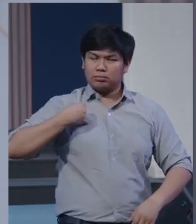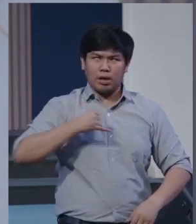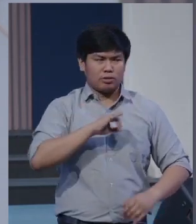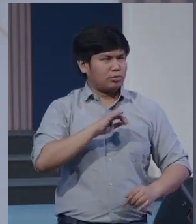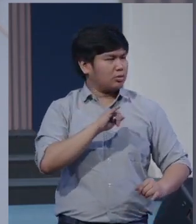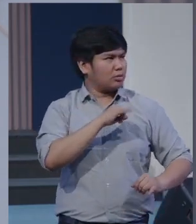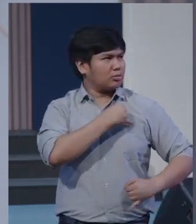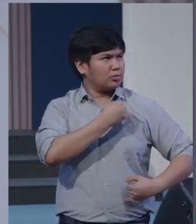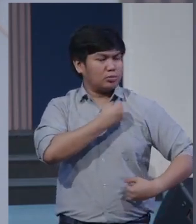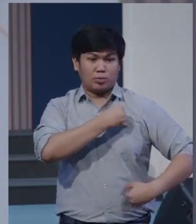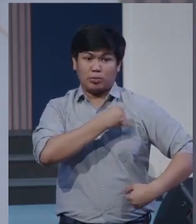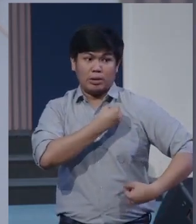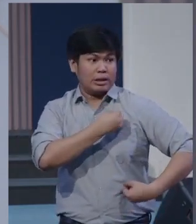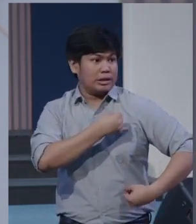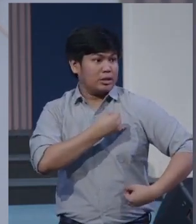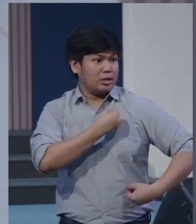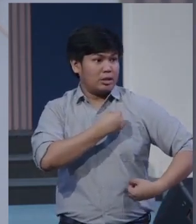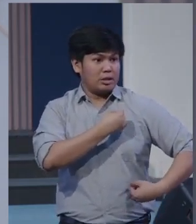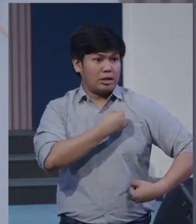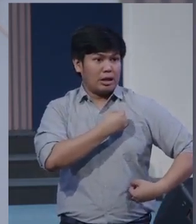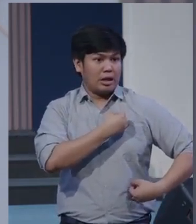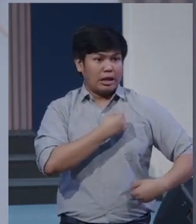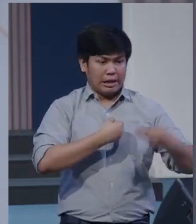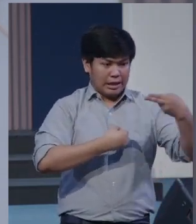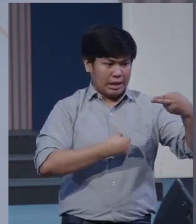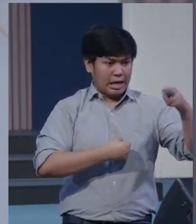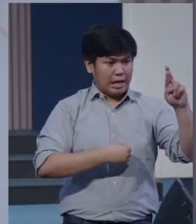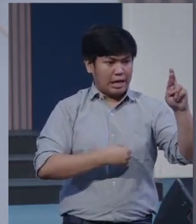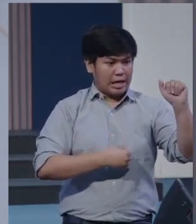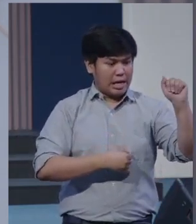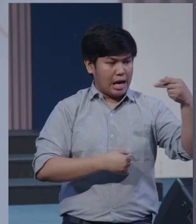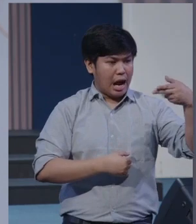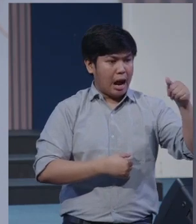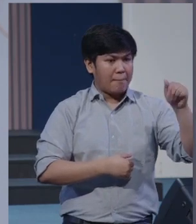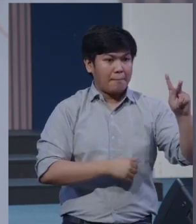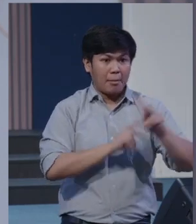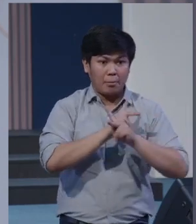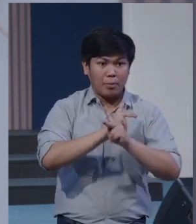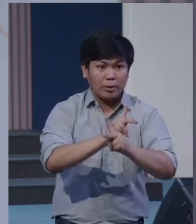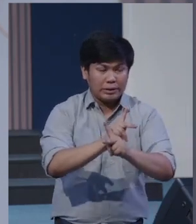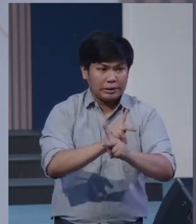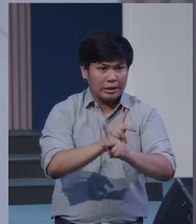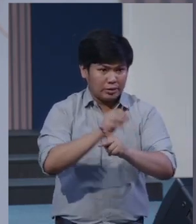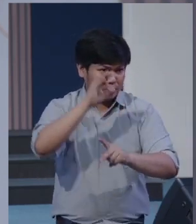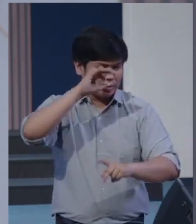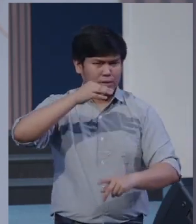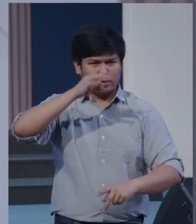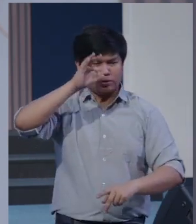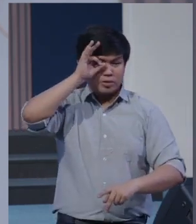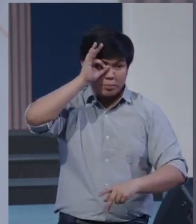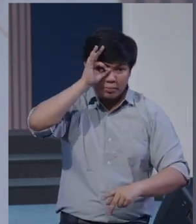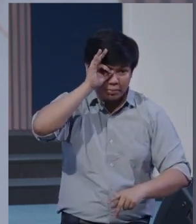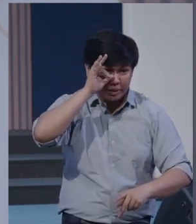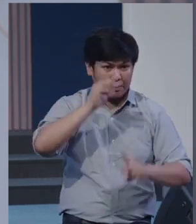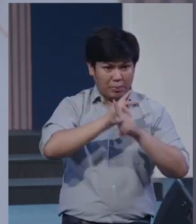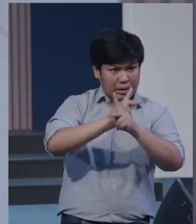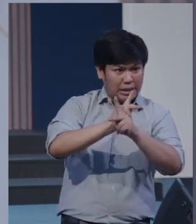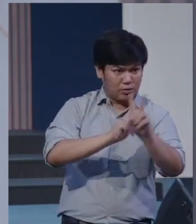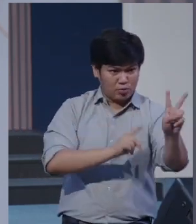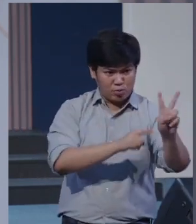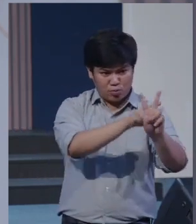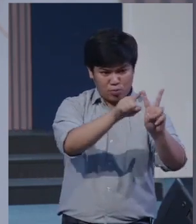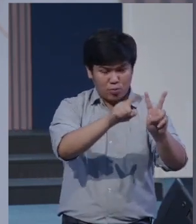hinahanap yung dalawang espya sa kanyang bahay at ang sabi niya wala na sila dito sila ay